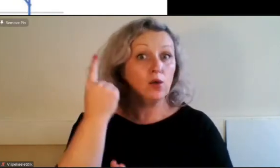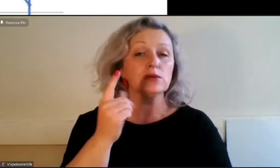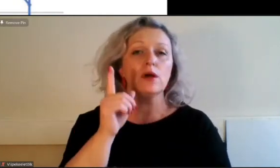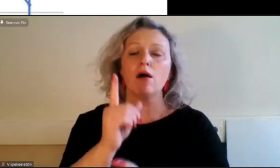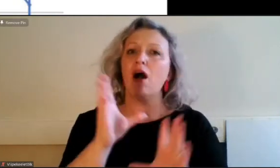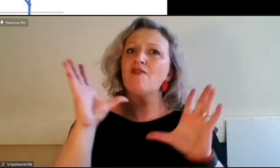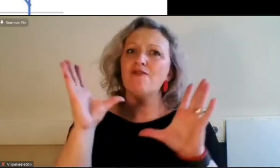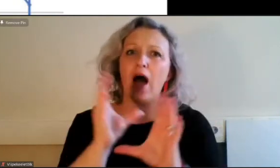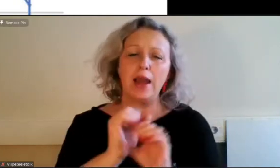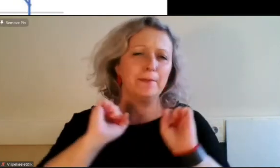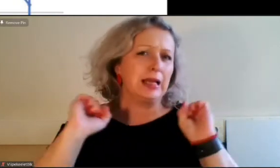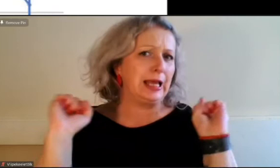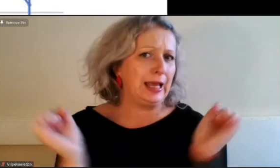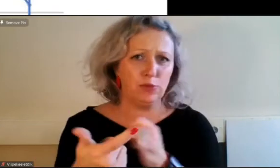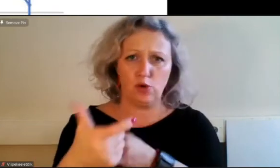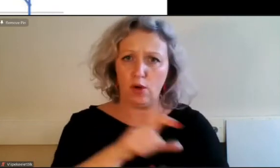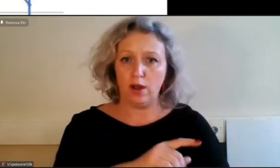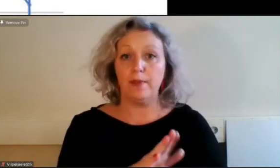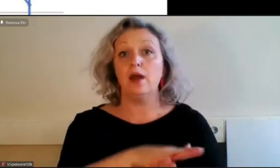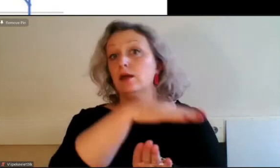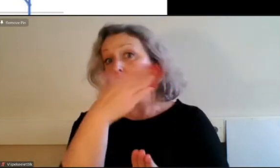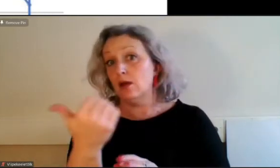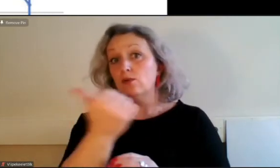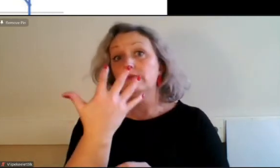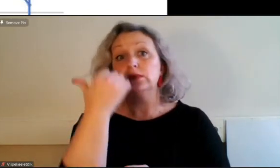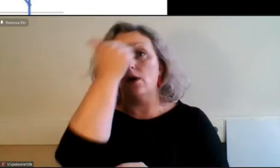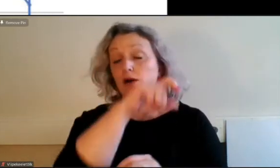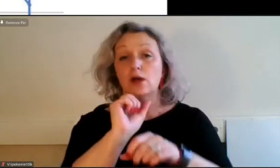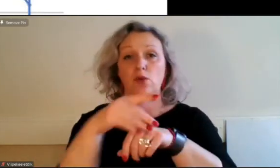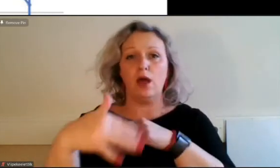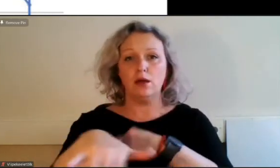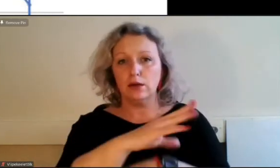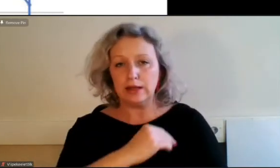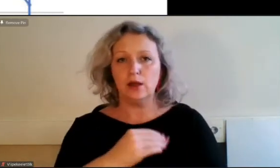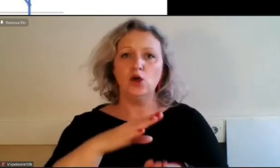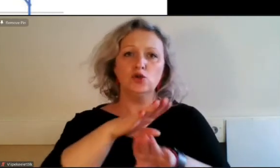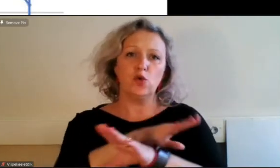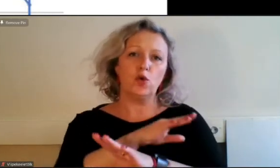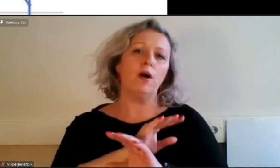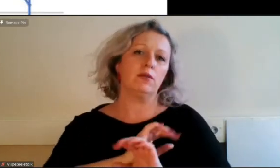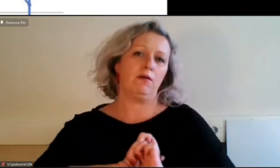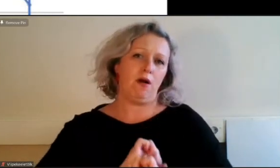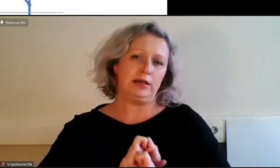vaktsineeritud, kui teil on 5 kuud möödas, väga soovitan 1 vaktsiinidoos veel teha.